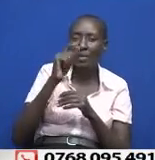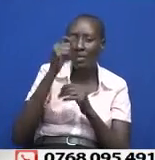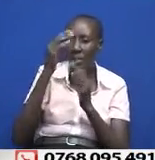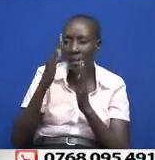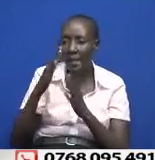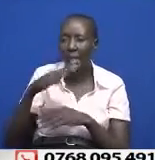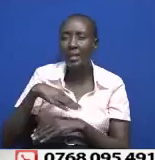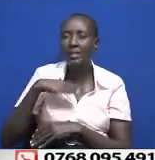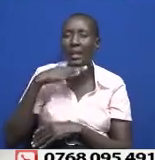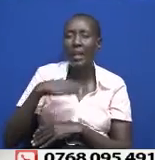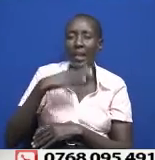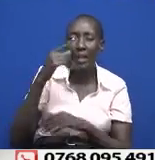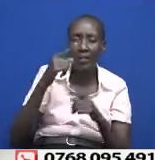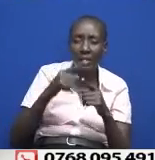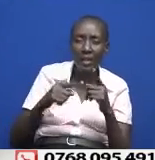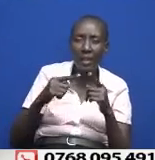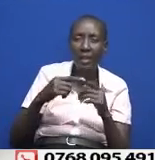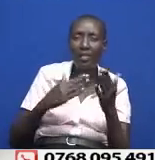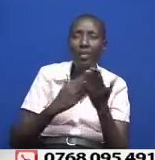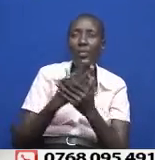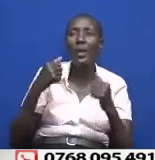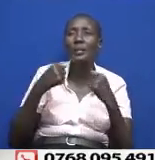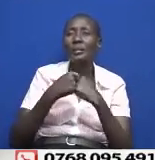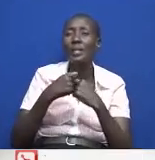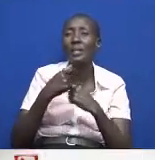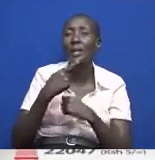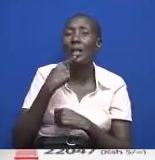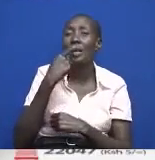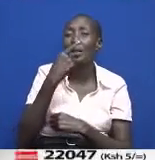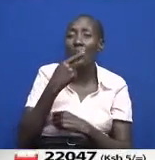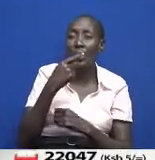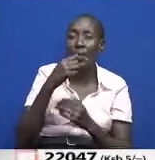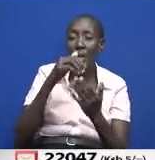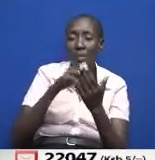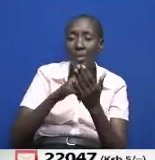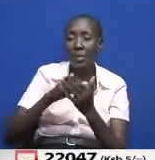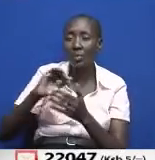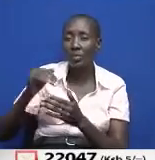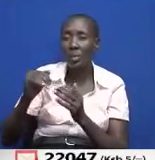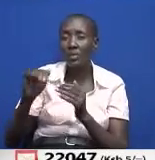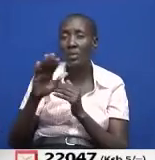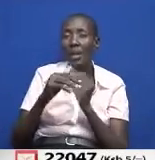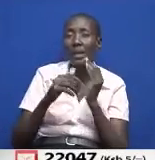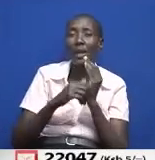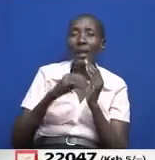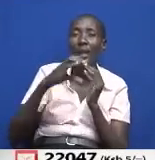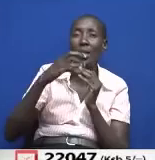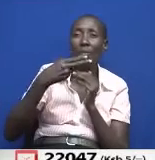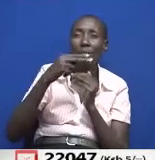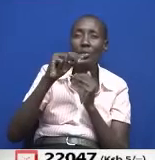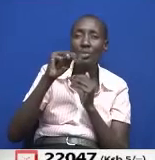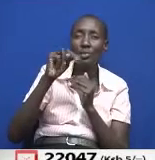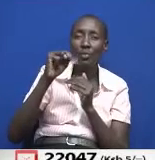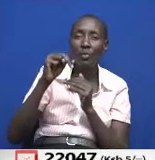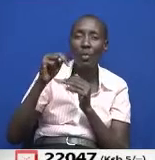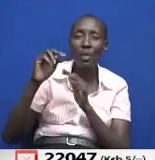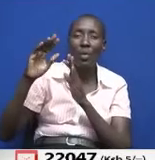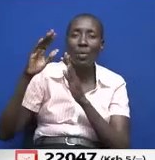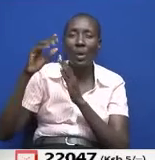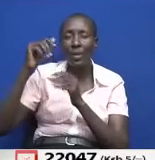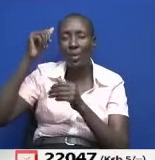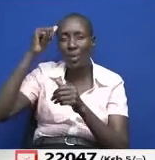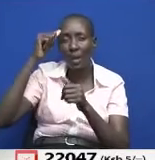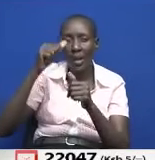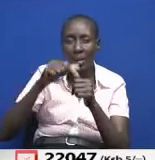mwaka kutokana na ajali. Akiongea katika kaunti ya Machakos eneo la Chumvi wakati wa siku ya kumbukizi za wahasiriwa wa